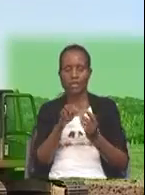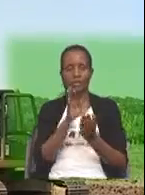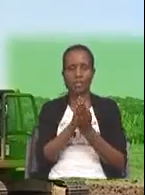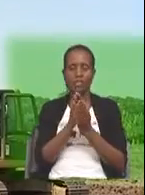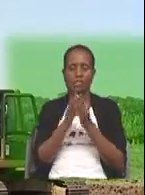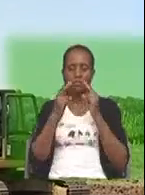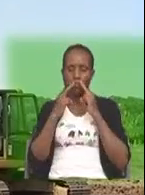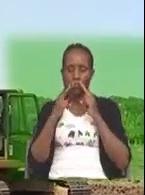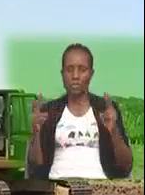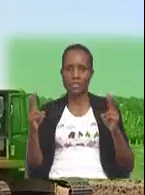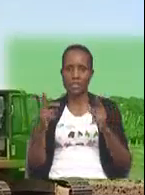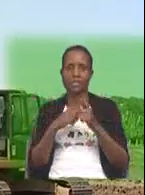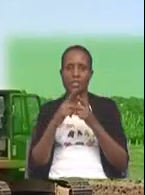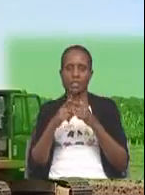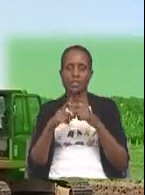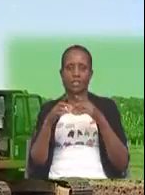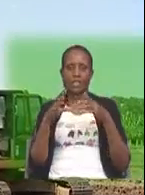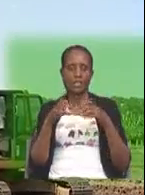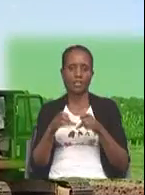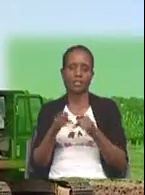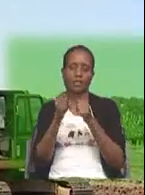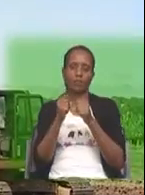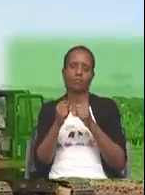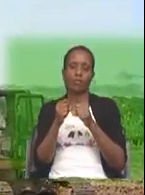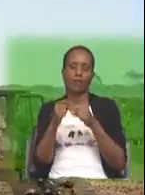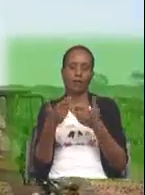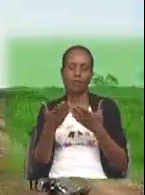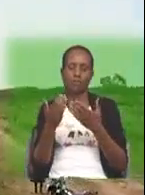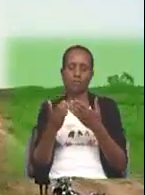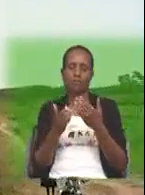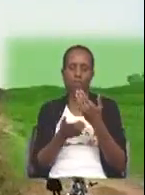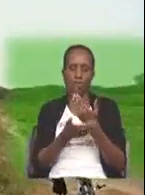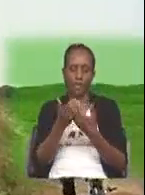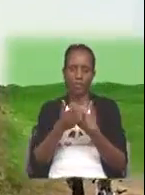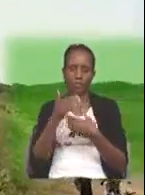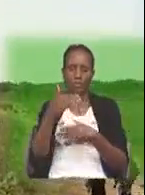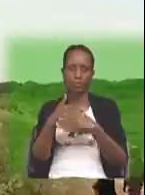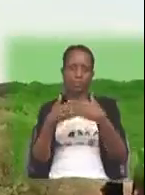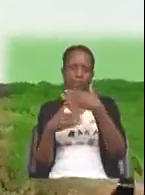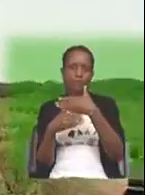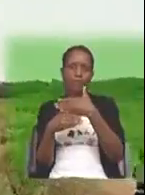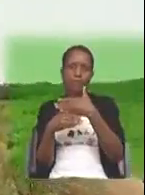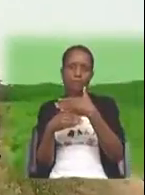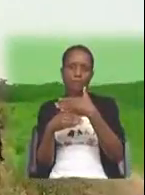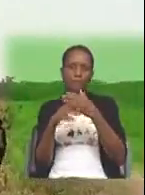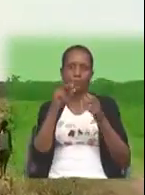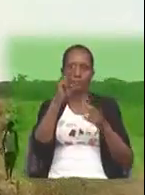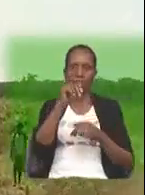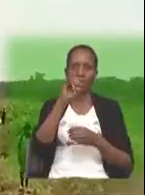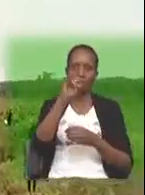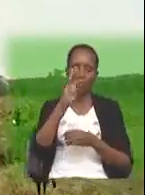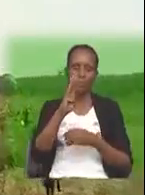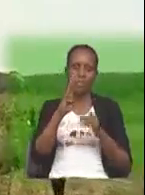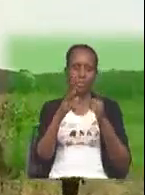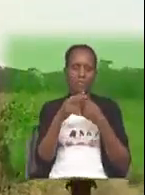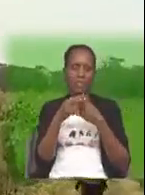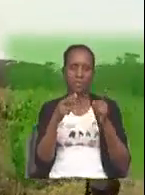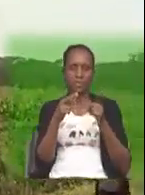fees, so that now they can take up the maintenance of the infrastructure on their own. NIB ilianzisha mambo